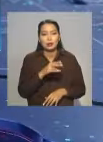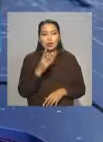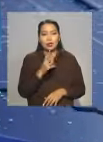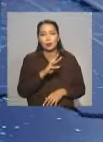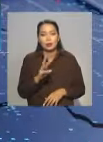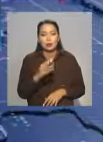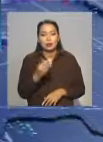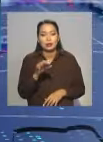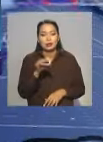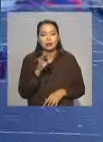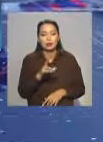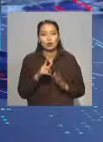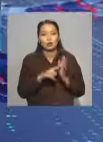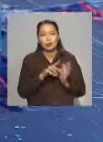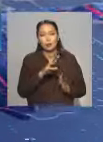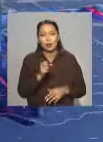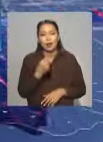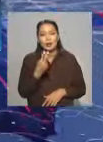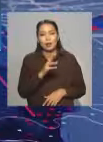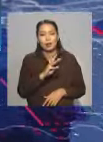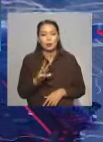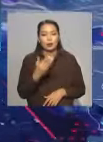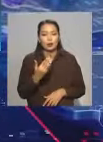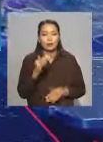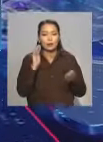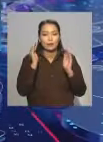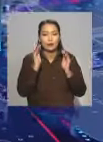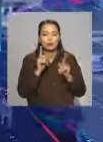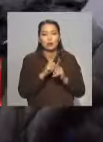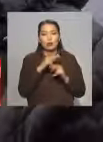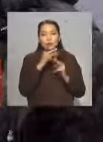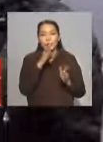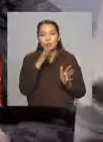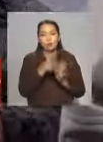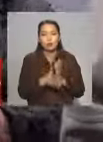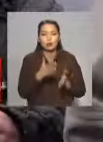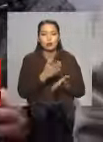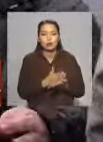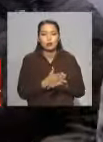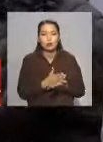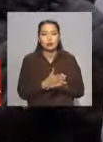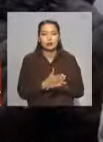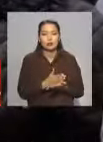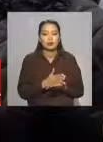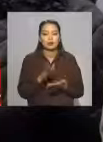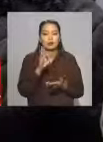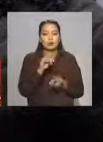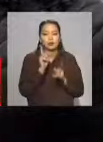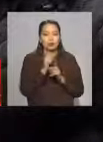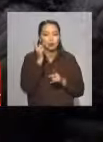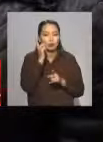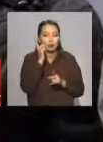халық ТикТокта отырады. Тағы 2 миллионнан астамы Фейсбукте уақытын өткізеді. Құртақанда бір жасар шөбереміз, үйті телефон қарап